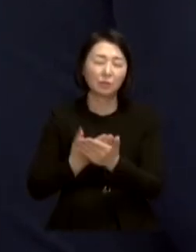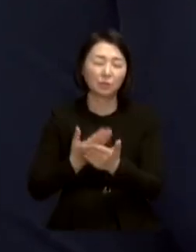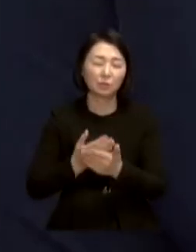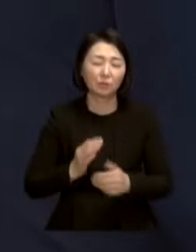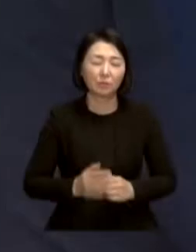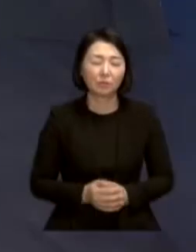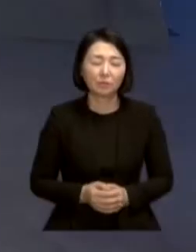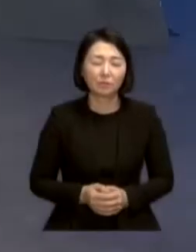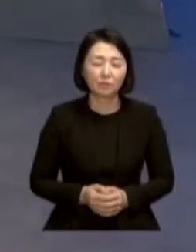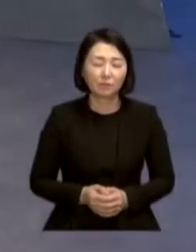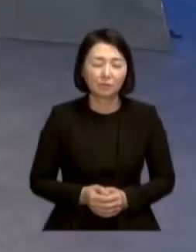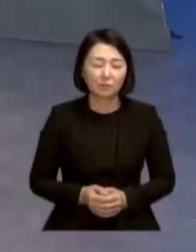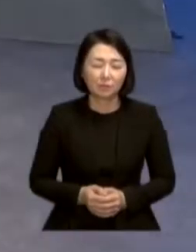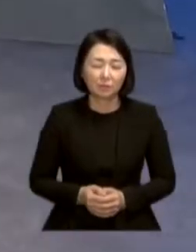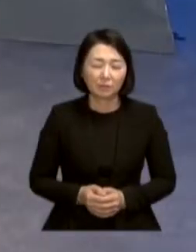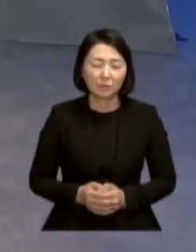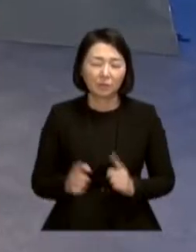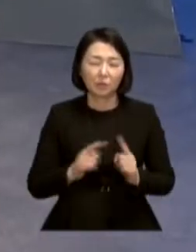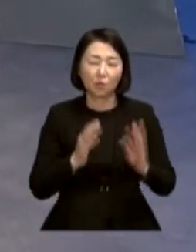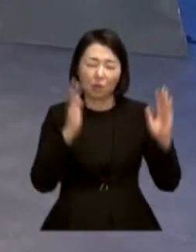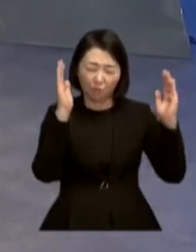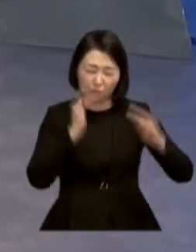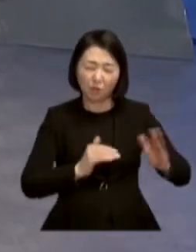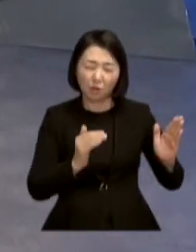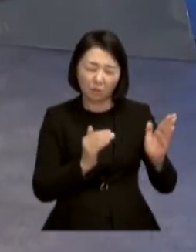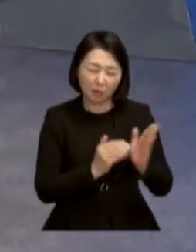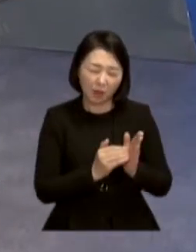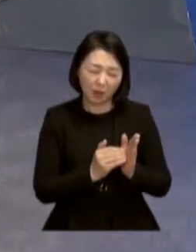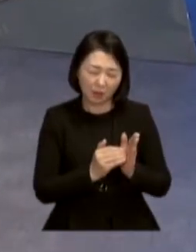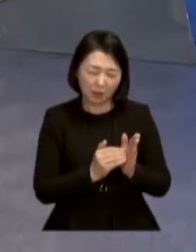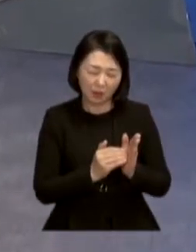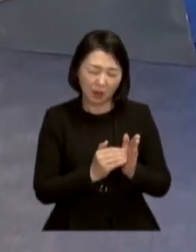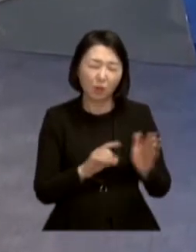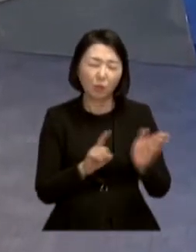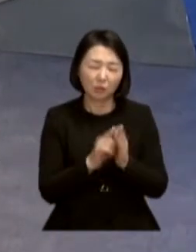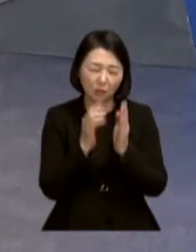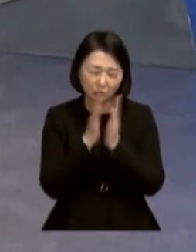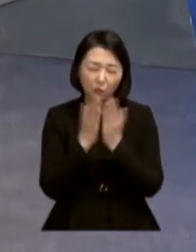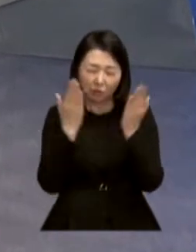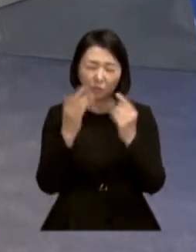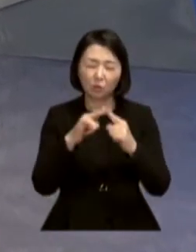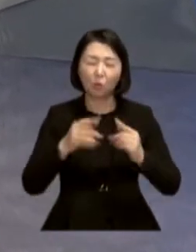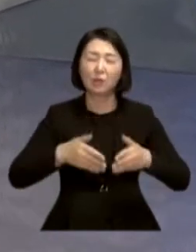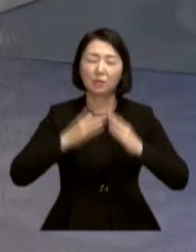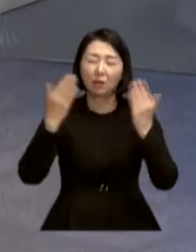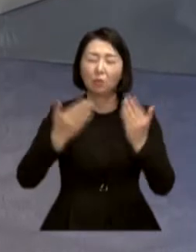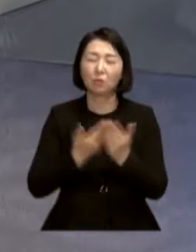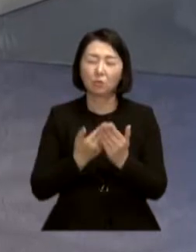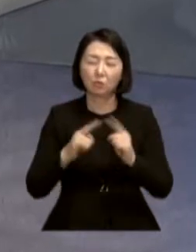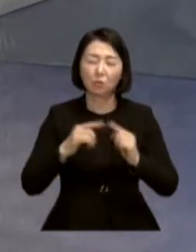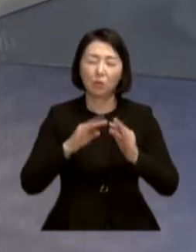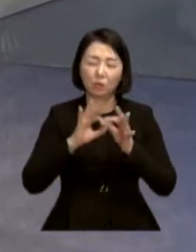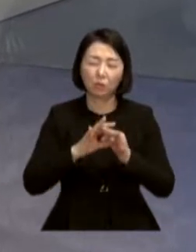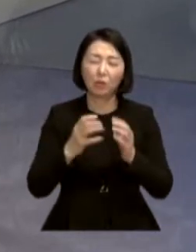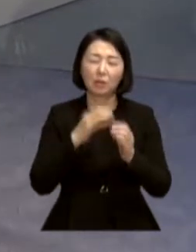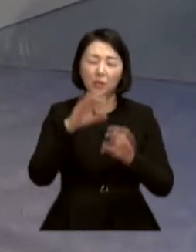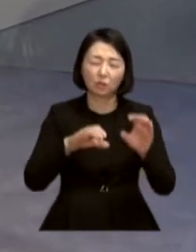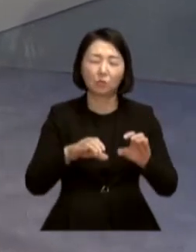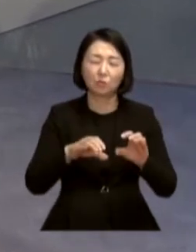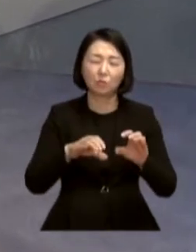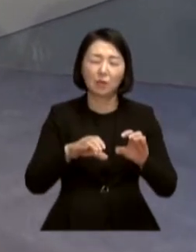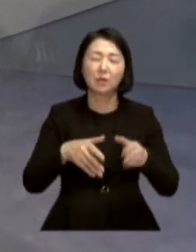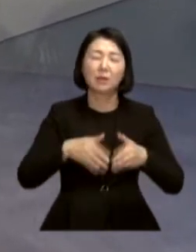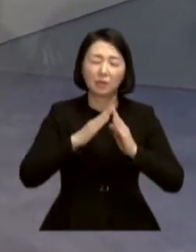교회를 주님 간절히 기도합니다. 하나님 교회를 세워주시사 교회를 통해 예수 마을이 세워지게 하시고 예수 마을을 통해 예수의